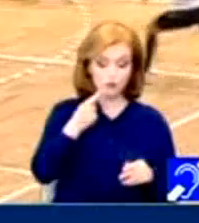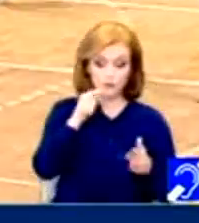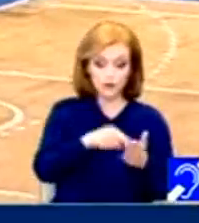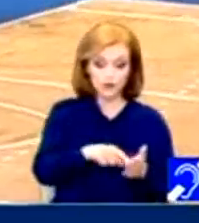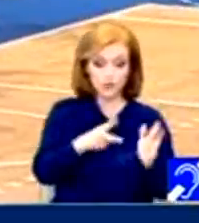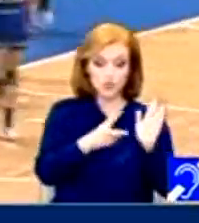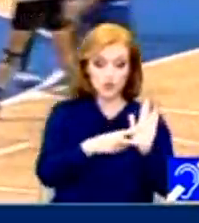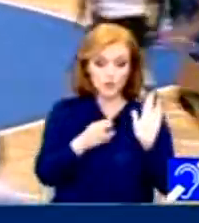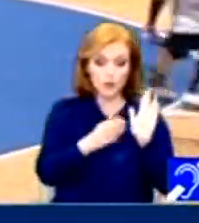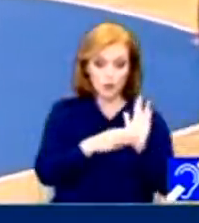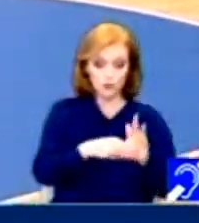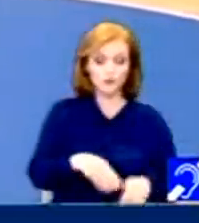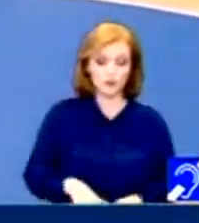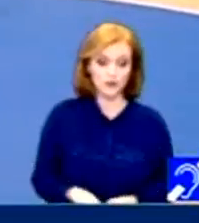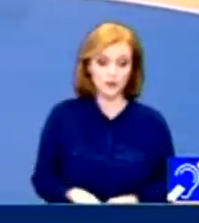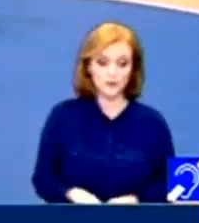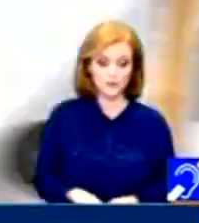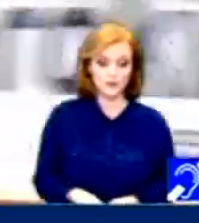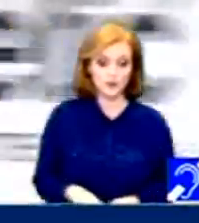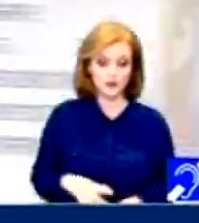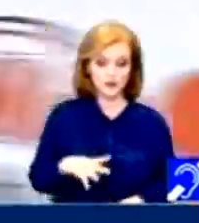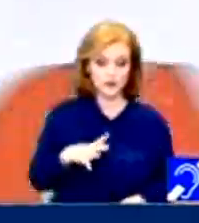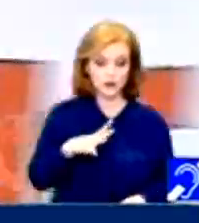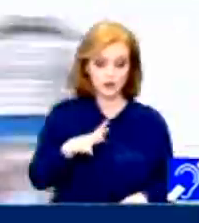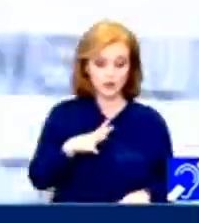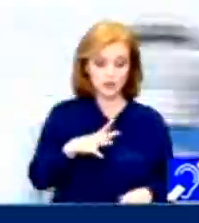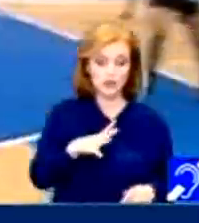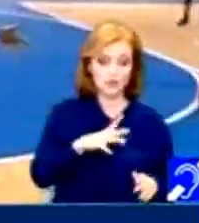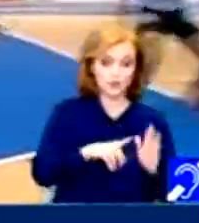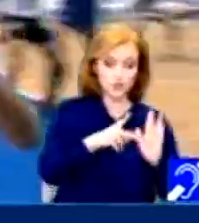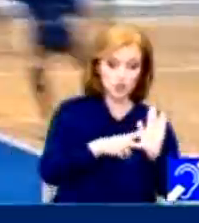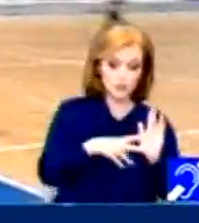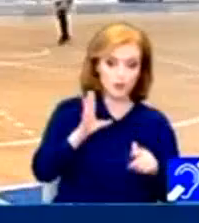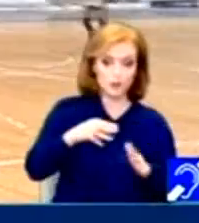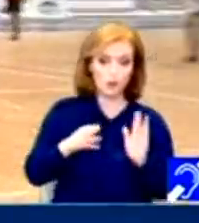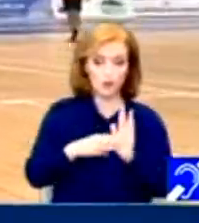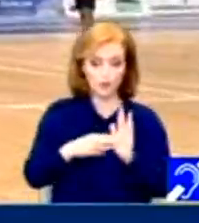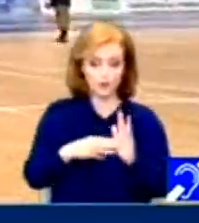fost 8-14 la pauză, campioana impunându-se până la urmă la 4 puncte diferență,